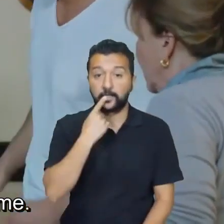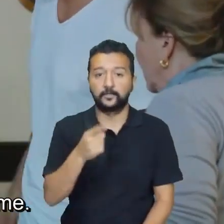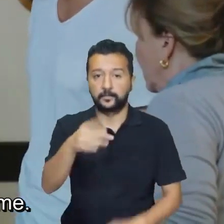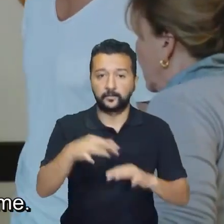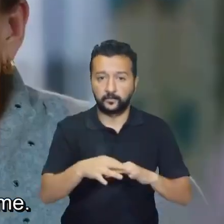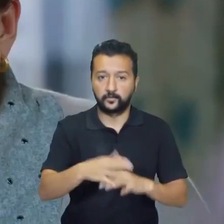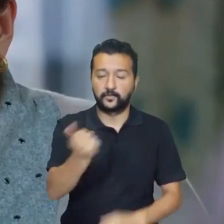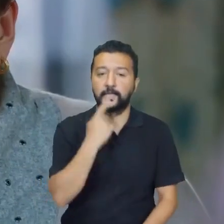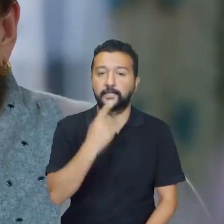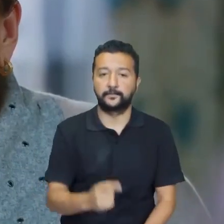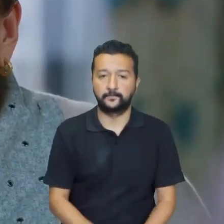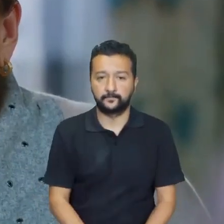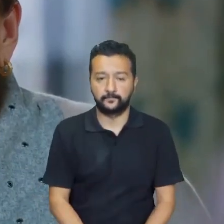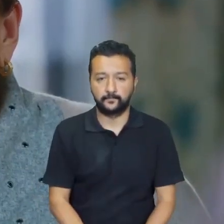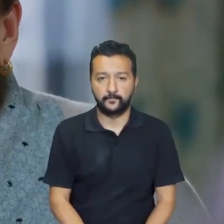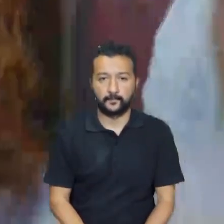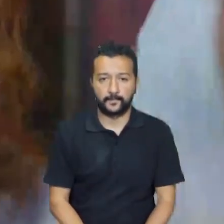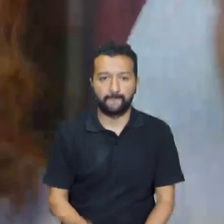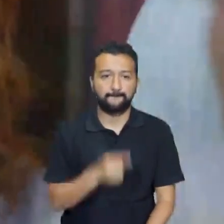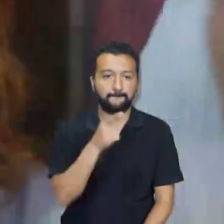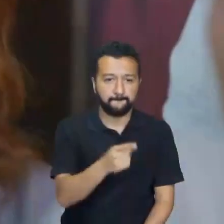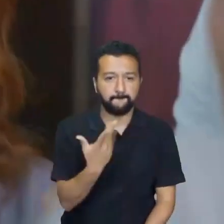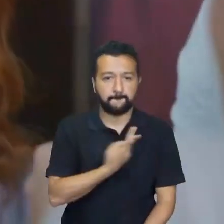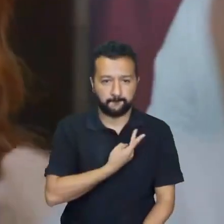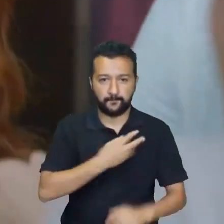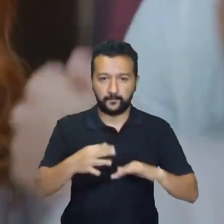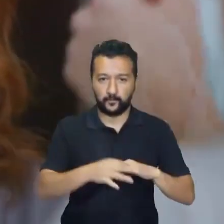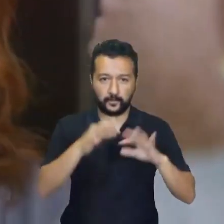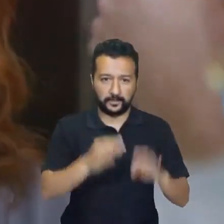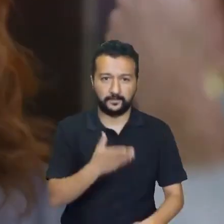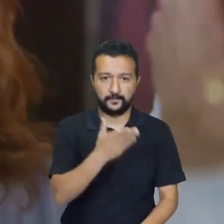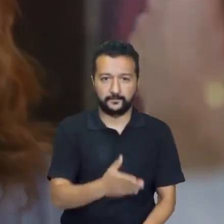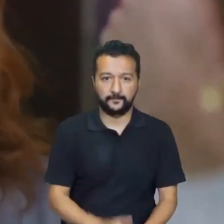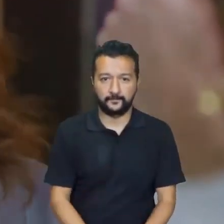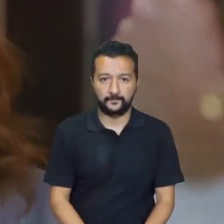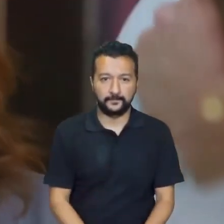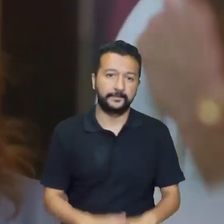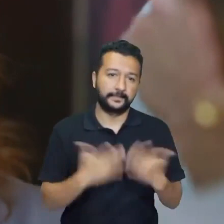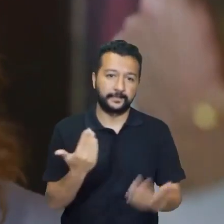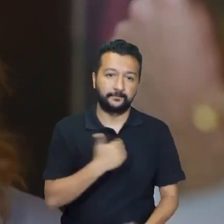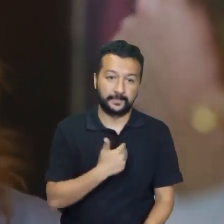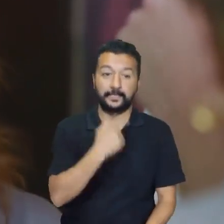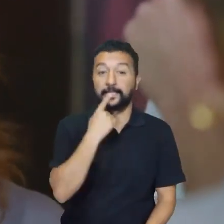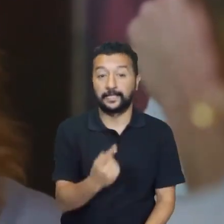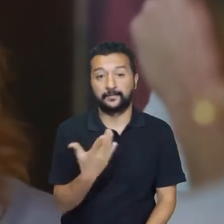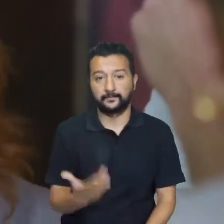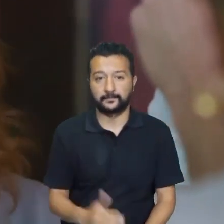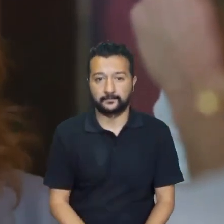şu yüzüğü ver. Elinden çekti. Aa, benim yüzük işte. Yani benim